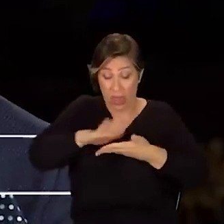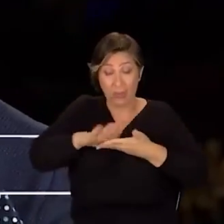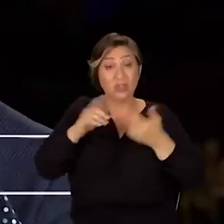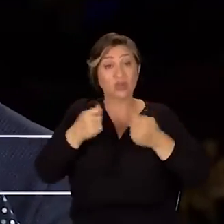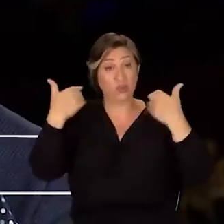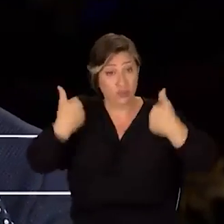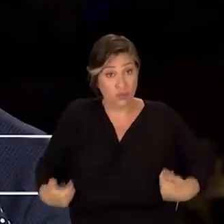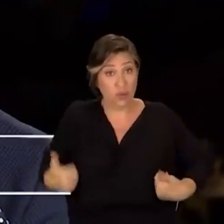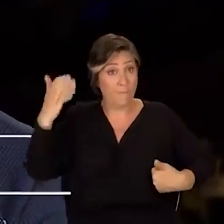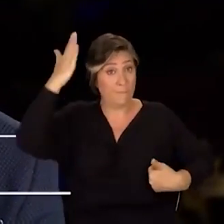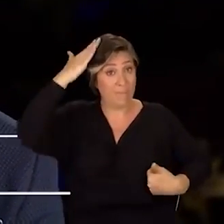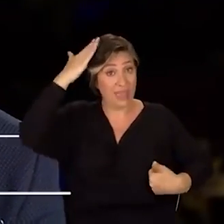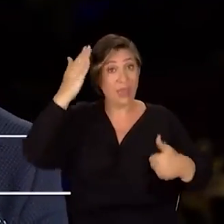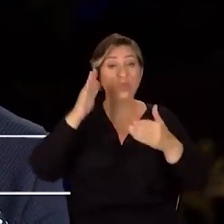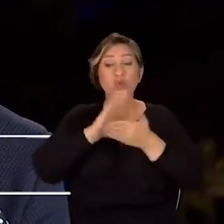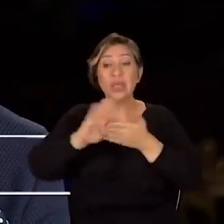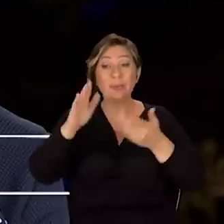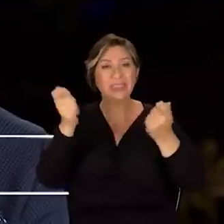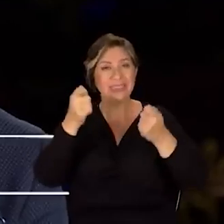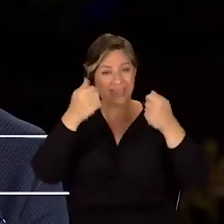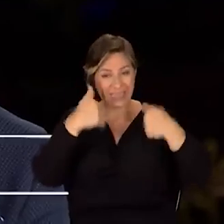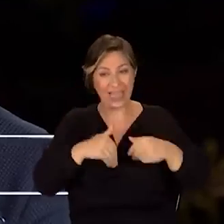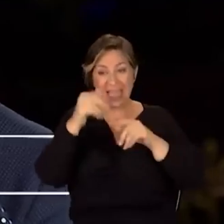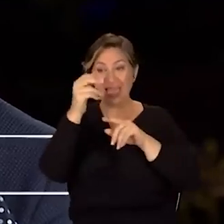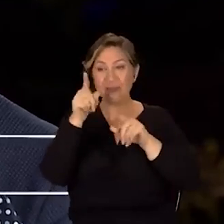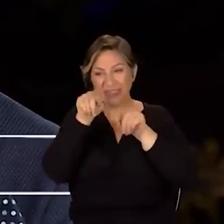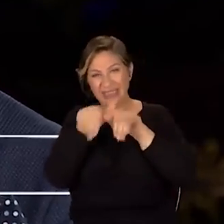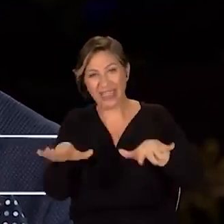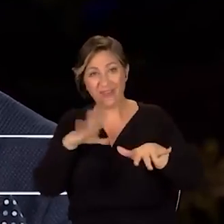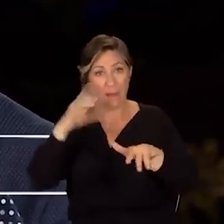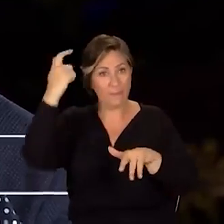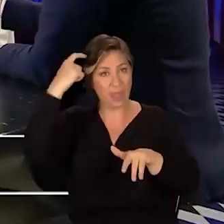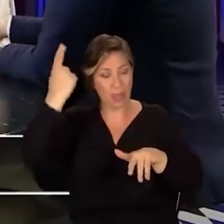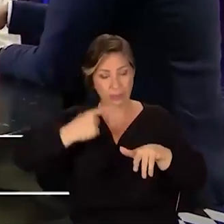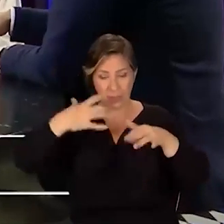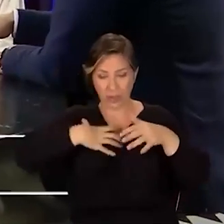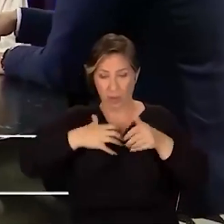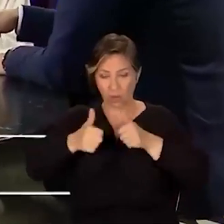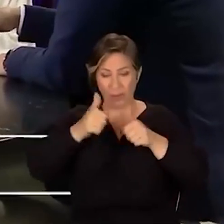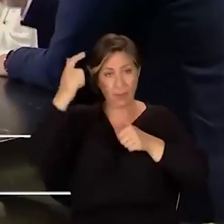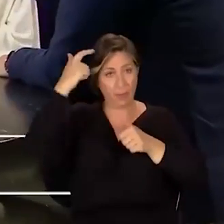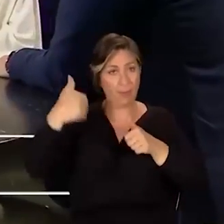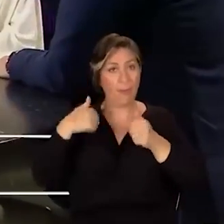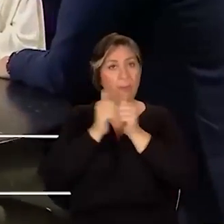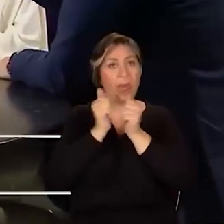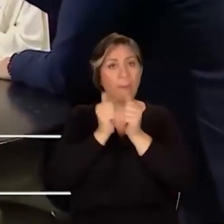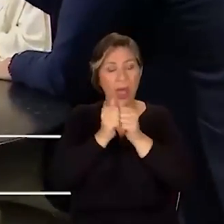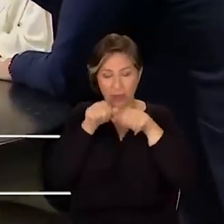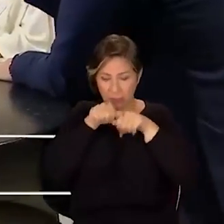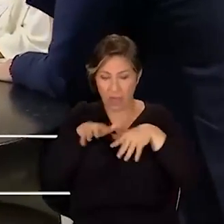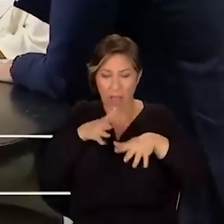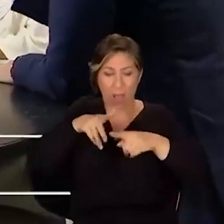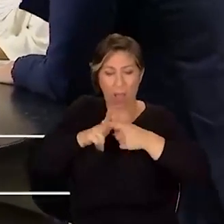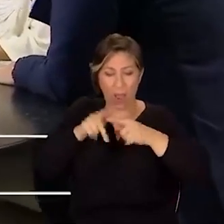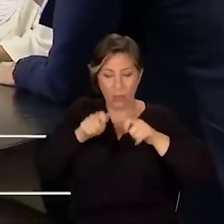beynin vücudu onaran kısmı olan immün sistem de beyin tarafından modüle edildiği için o da aynı şekilde yukarıdan